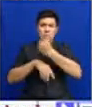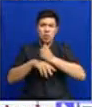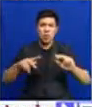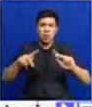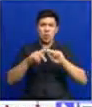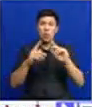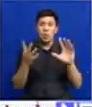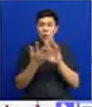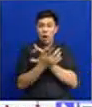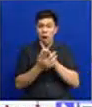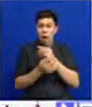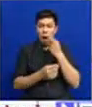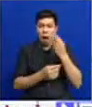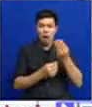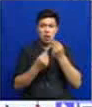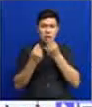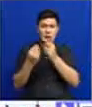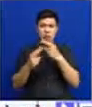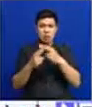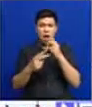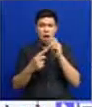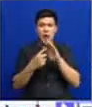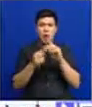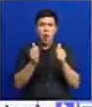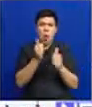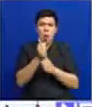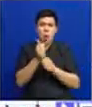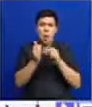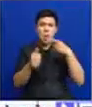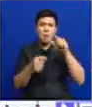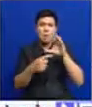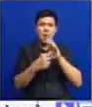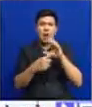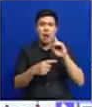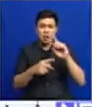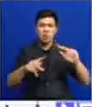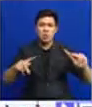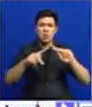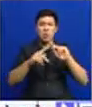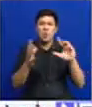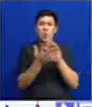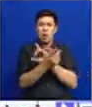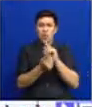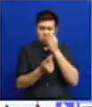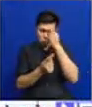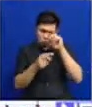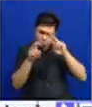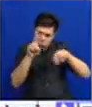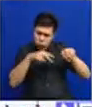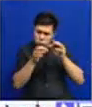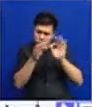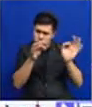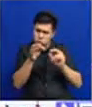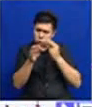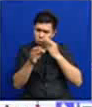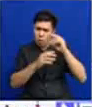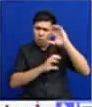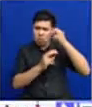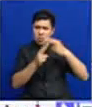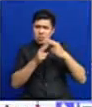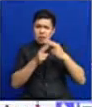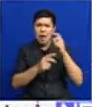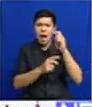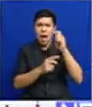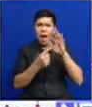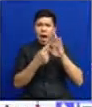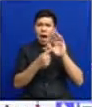รมผ่านนายอนันต์ชูโชติรองปลัดกระทรวงวัฒนธรรมให้ตรวจสอบเนื้อหาโดยละเอียดของภาพยนตร์เรื่องอาบัติ